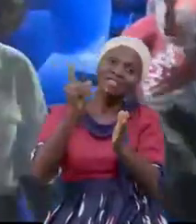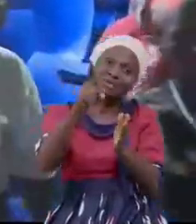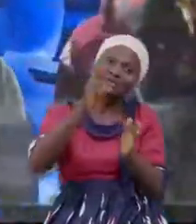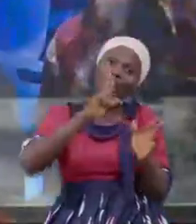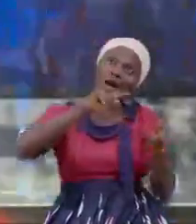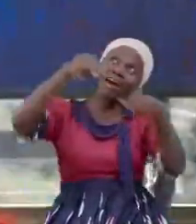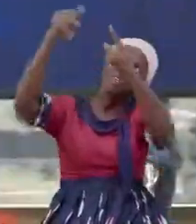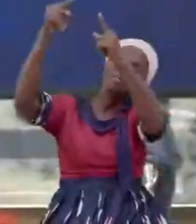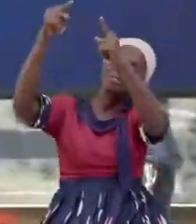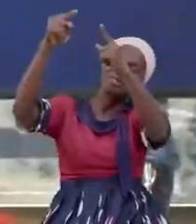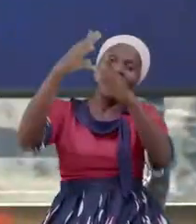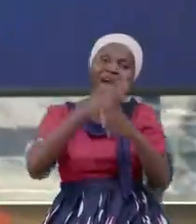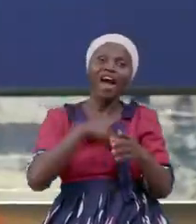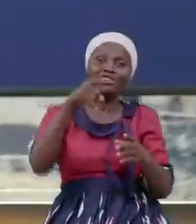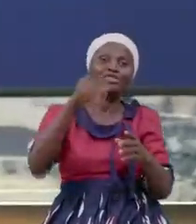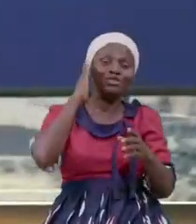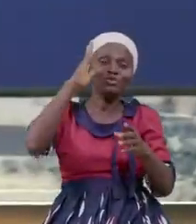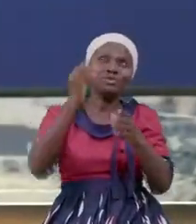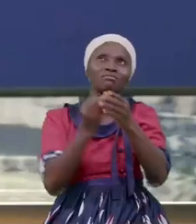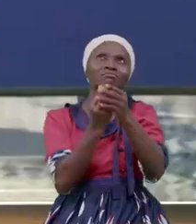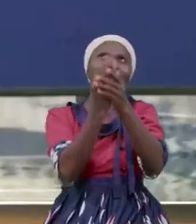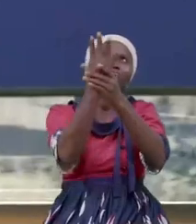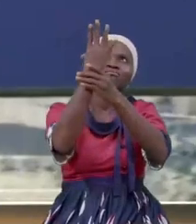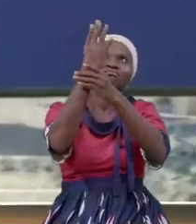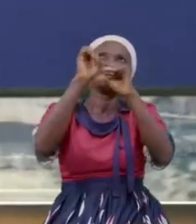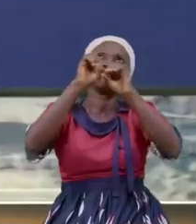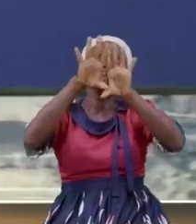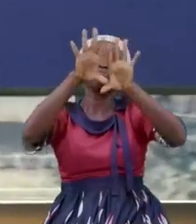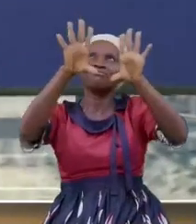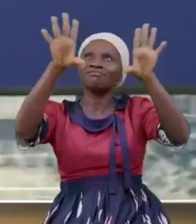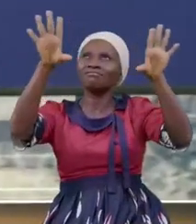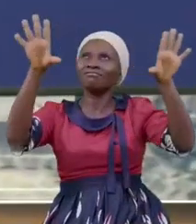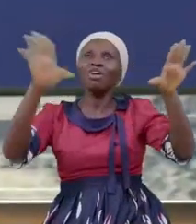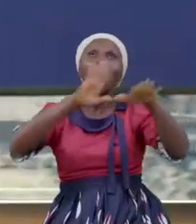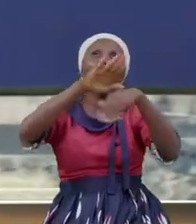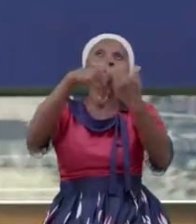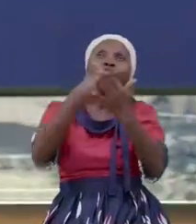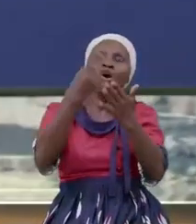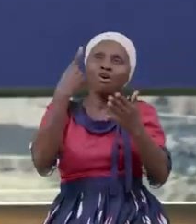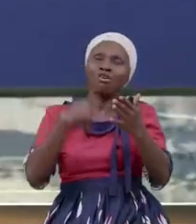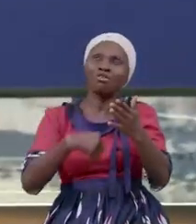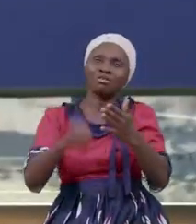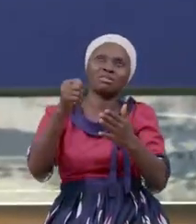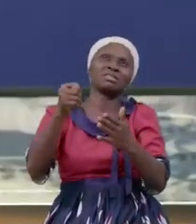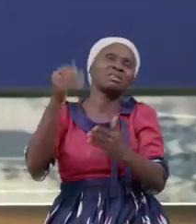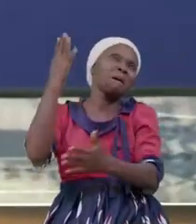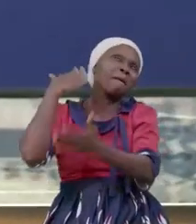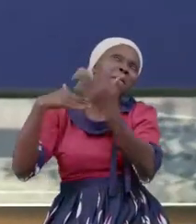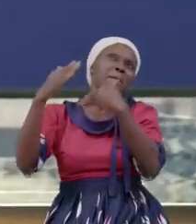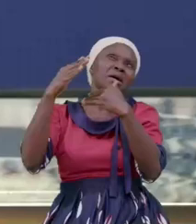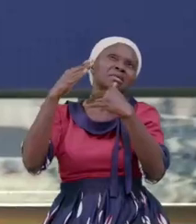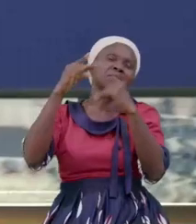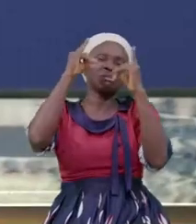vas et tu vas briller au-delà de toutes les images